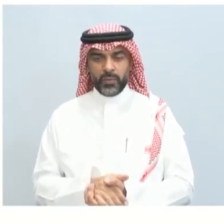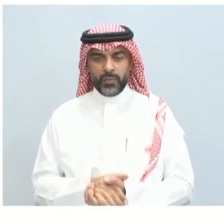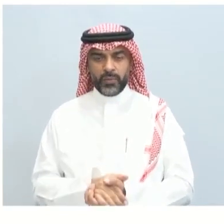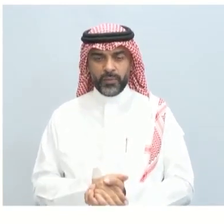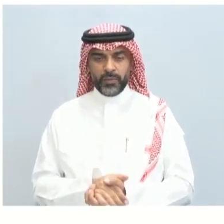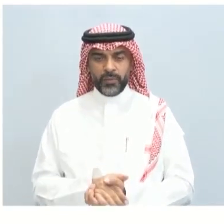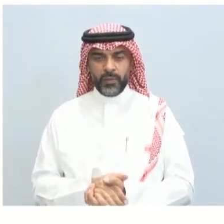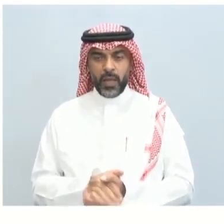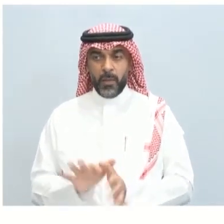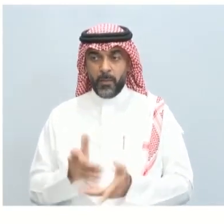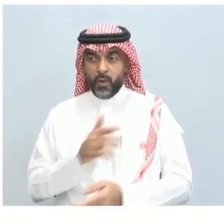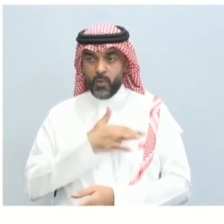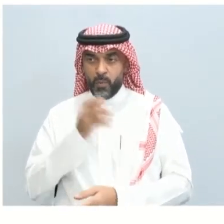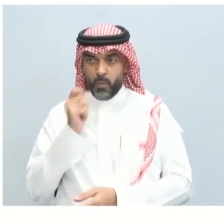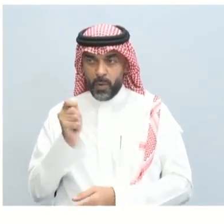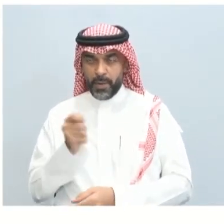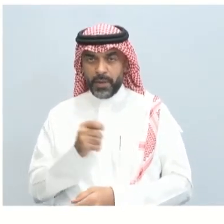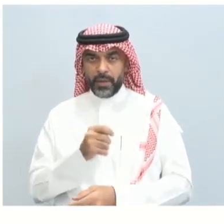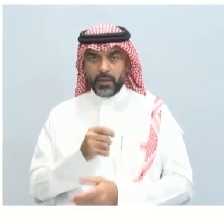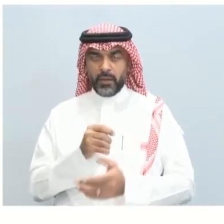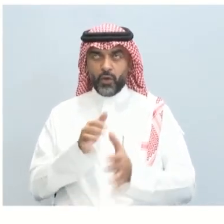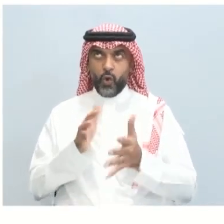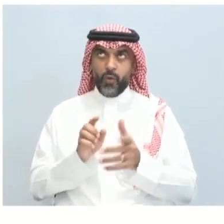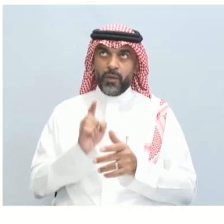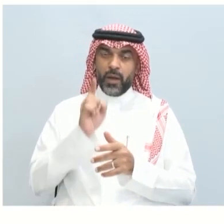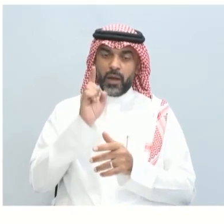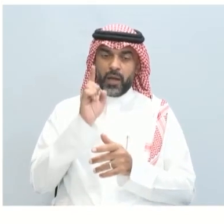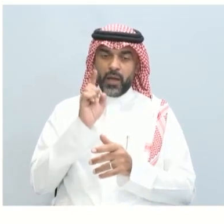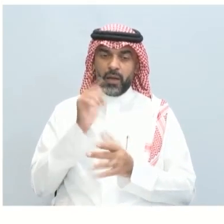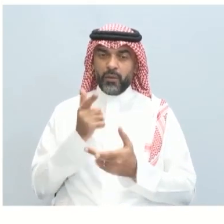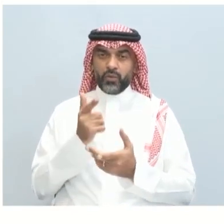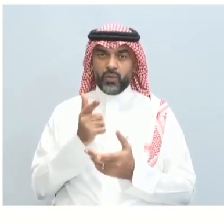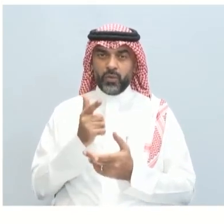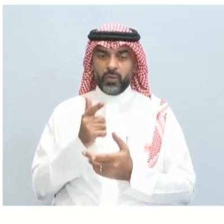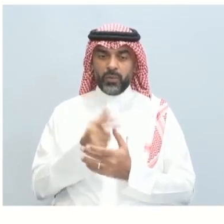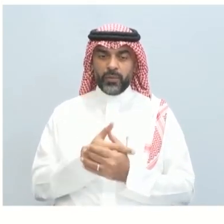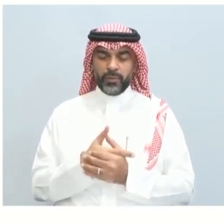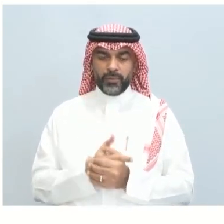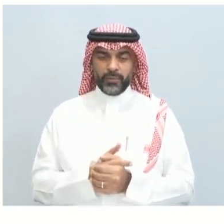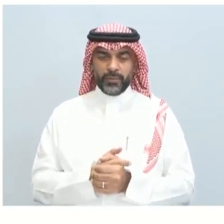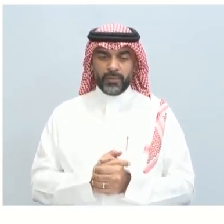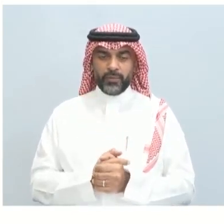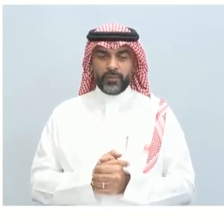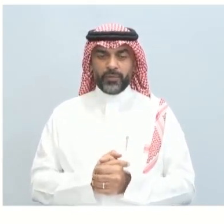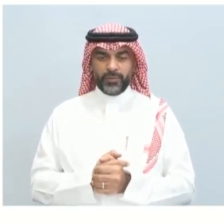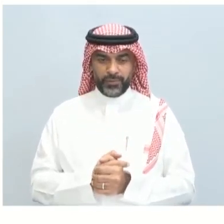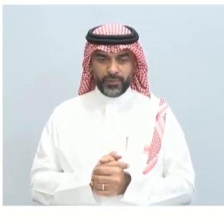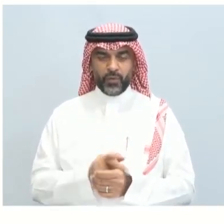احسنتم مؤمنا تقيا كان لله ذكرناها قبل قليل ولي